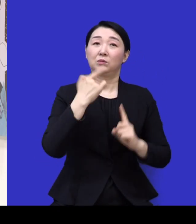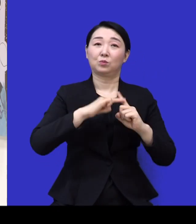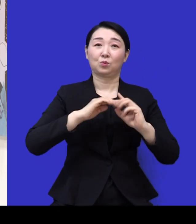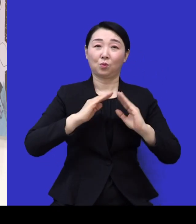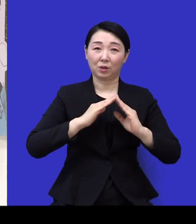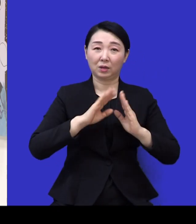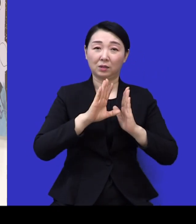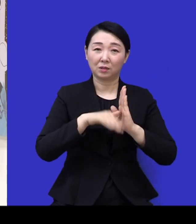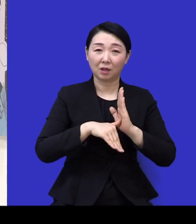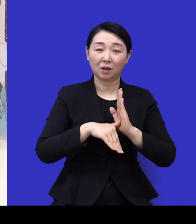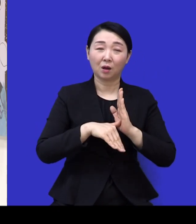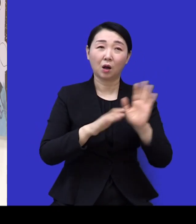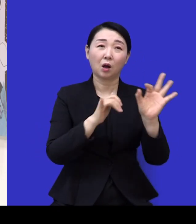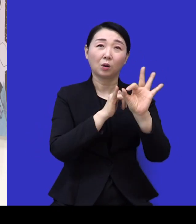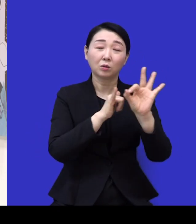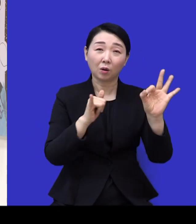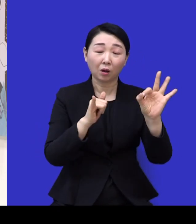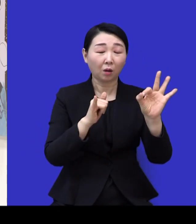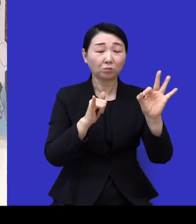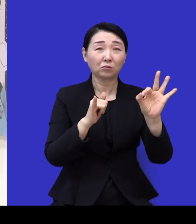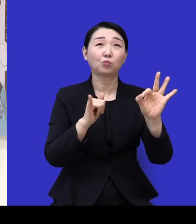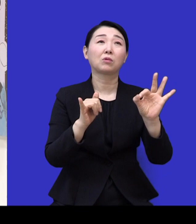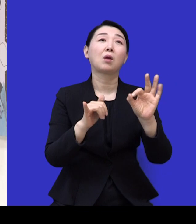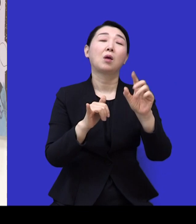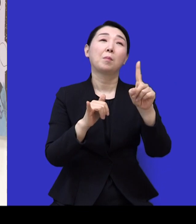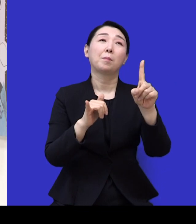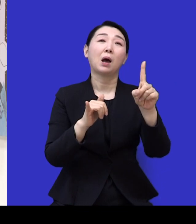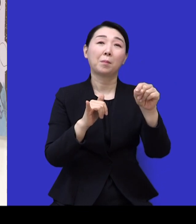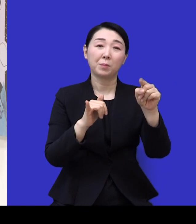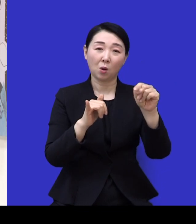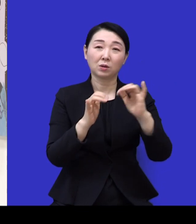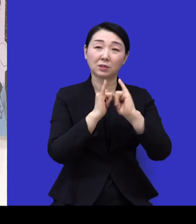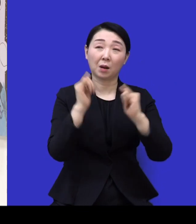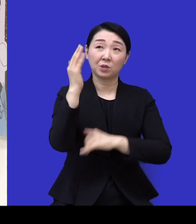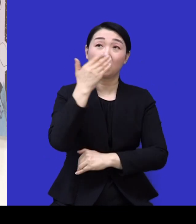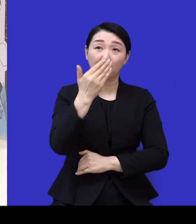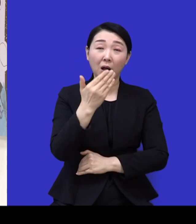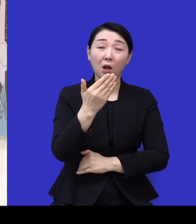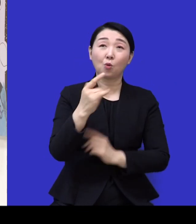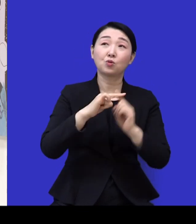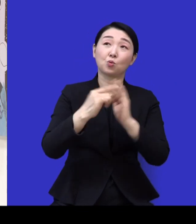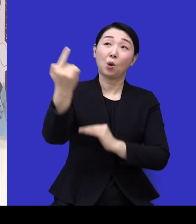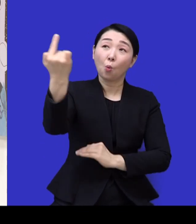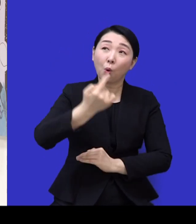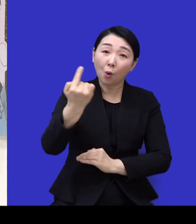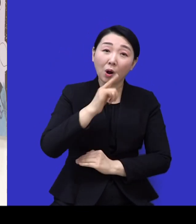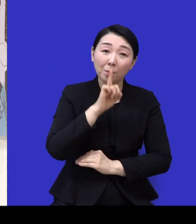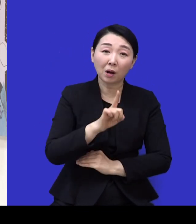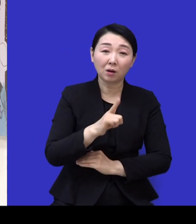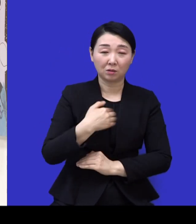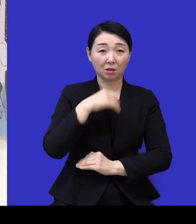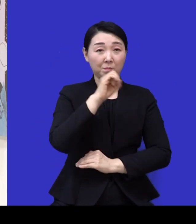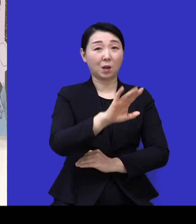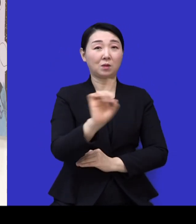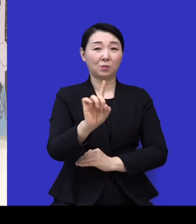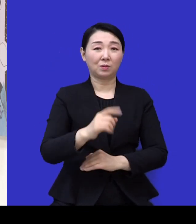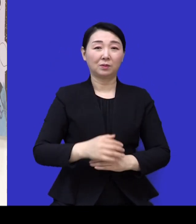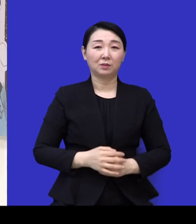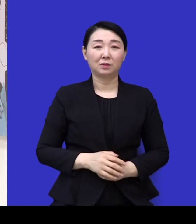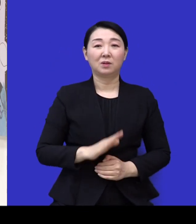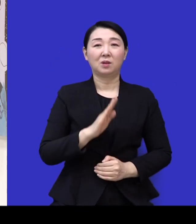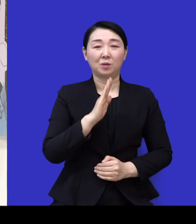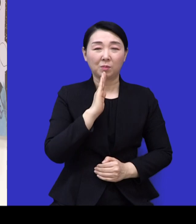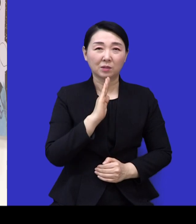교회에서 10명이야 우리는 10,000명이 우리는 들을 수 있으니까 우리한테 와서 하시라고. 네. 그러면 저는 그러겠죠. 그냥